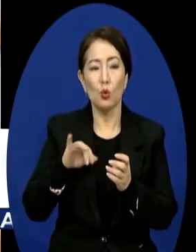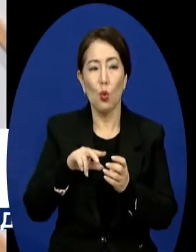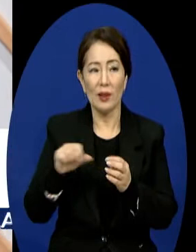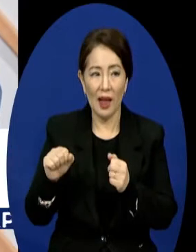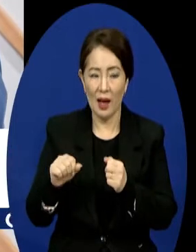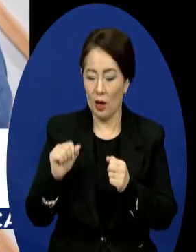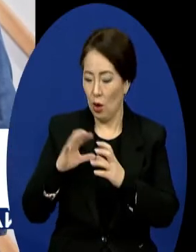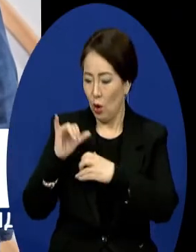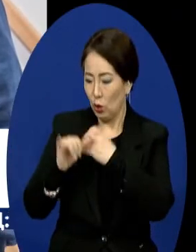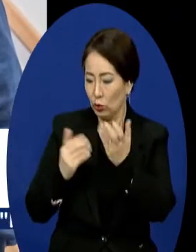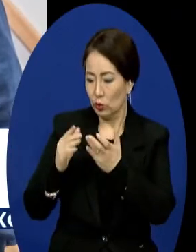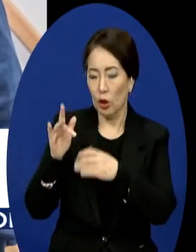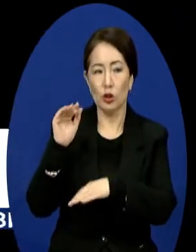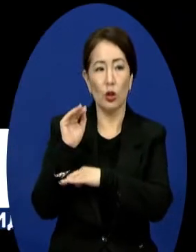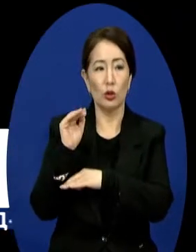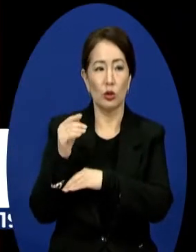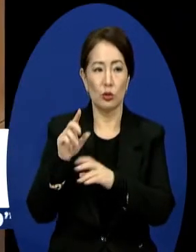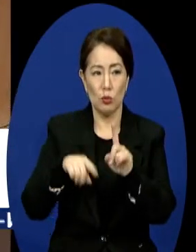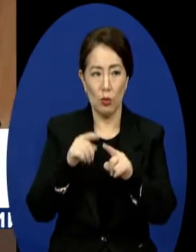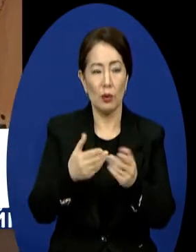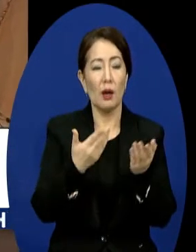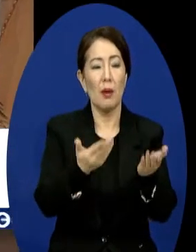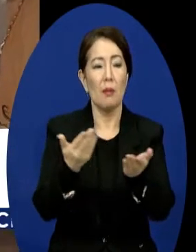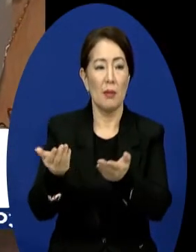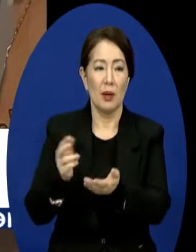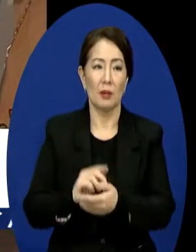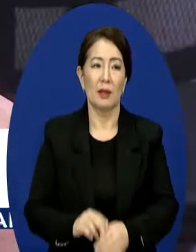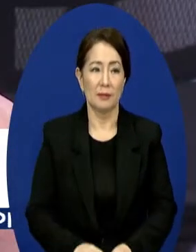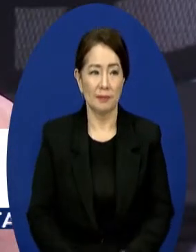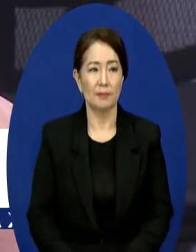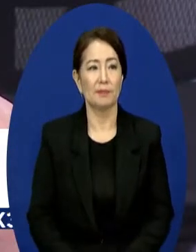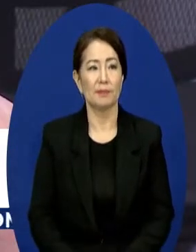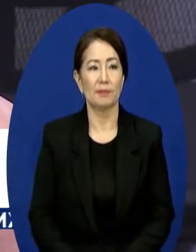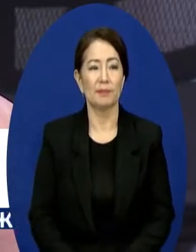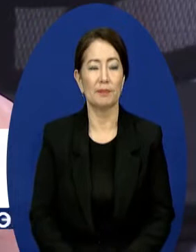олон улсын худалдааны байгууллагын төлөөлөлд бөмбөгийг гардуулна өгчээ.